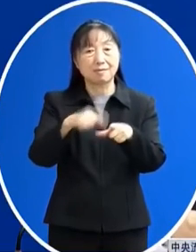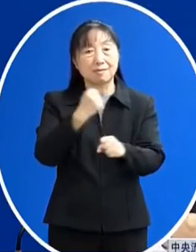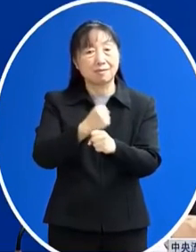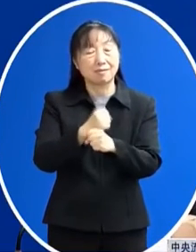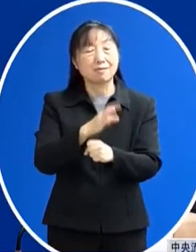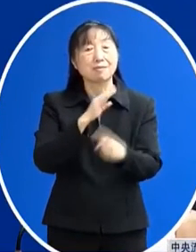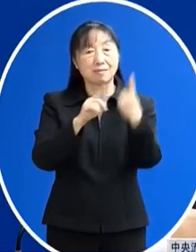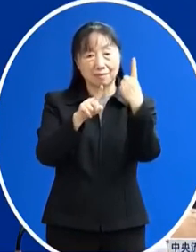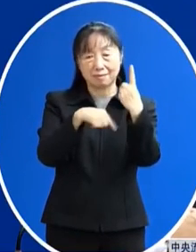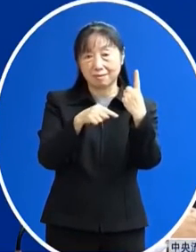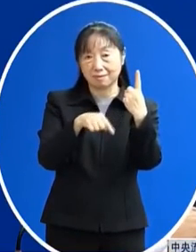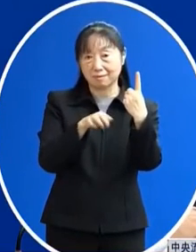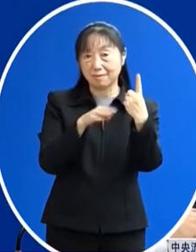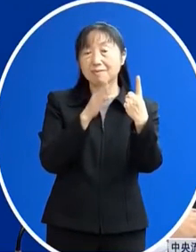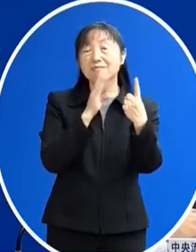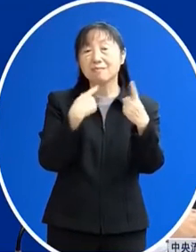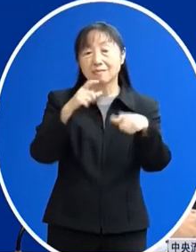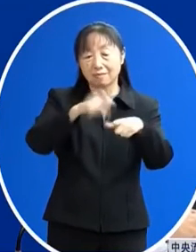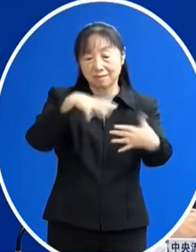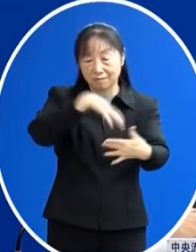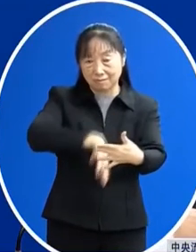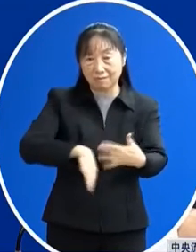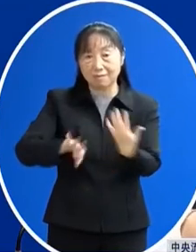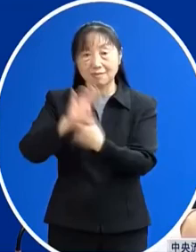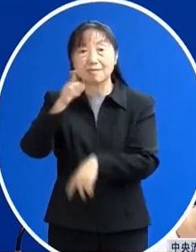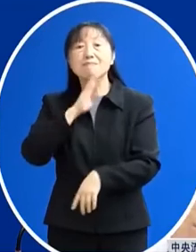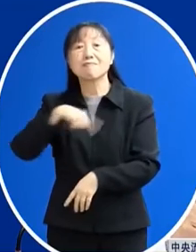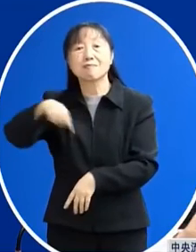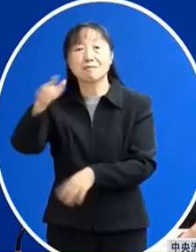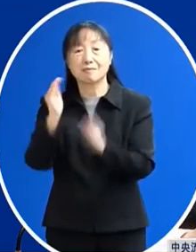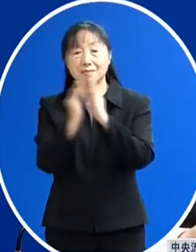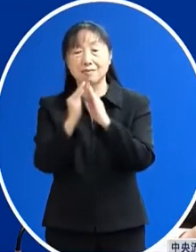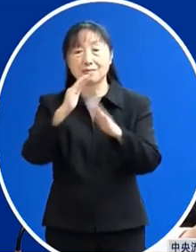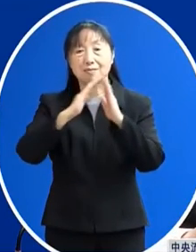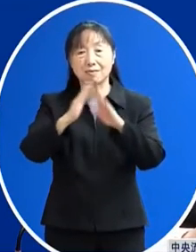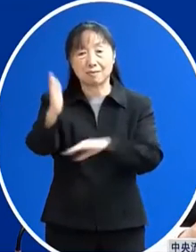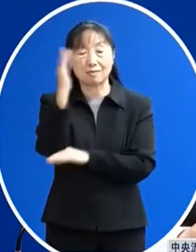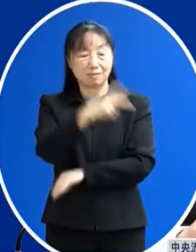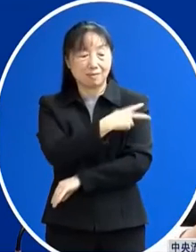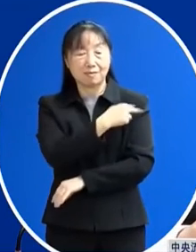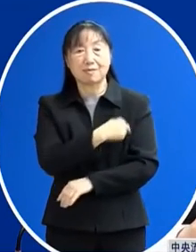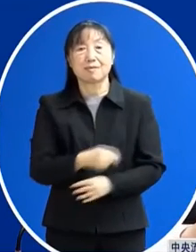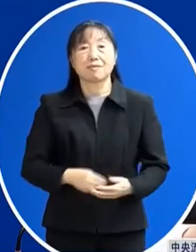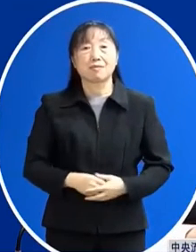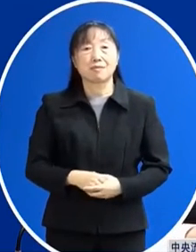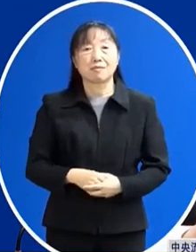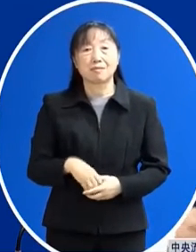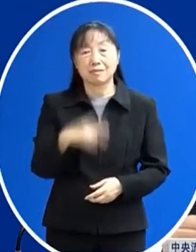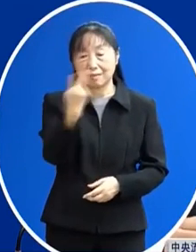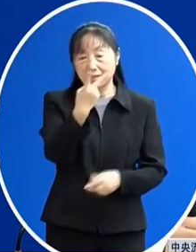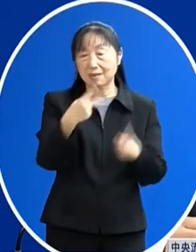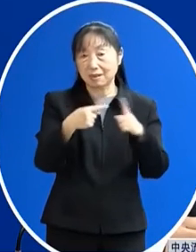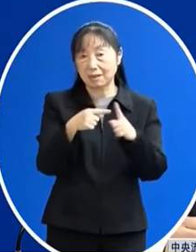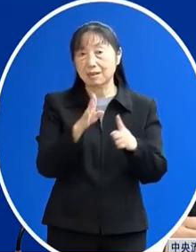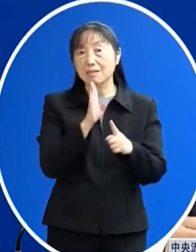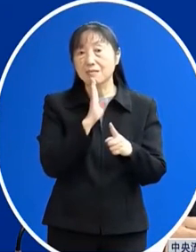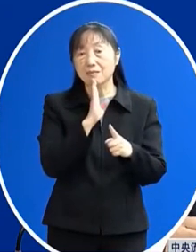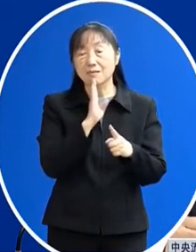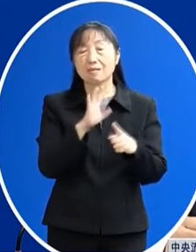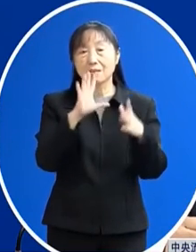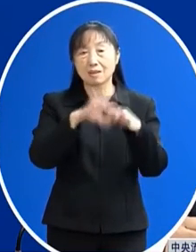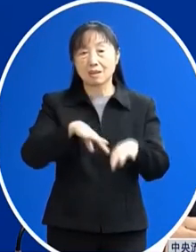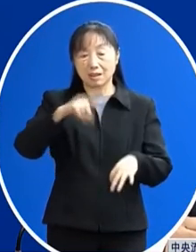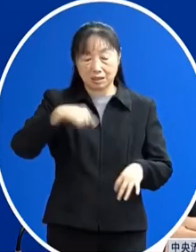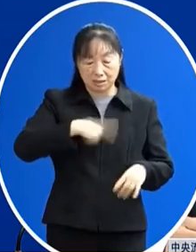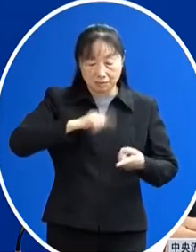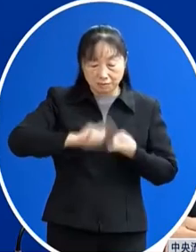一位是在公司内，另外一位是驻点到桃园市政府。那这两位其中一位是先因为有